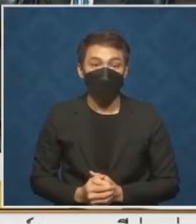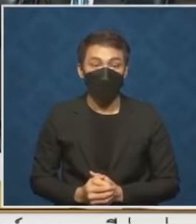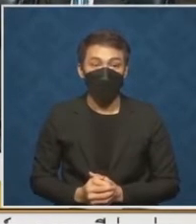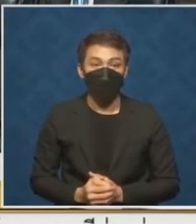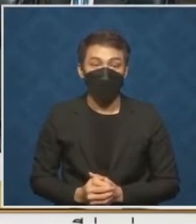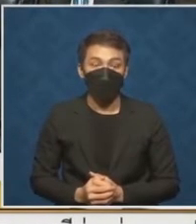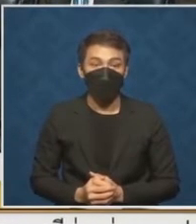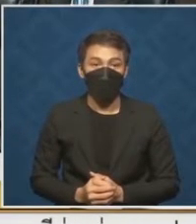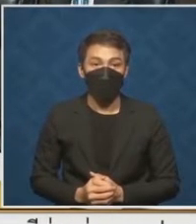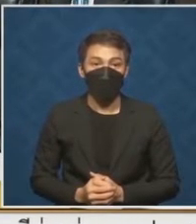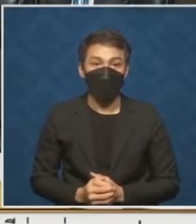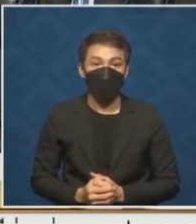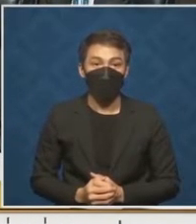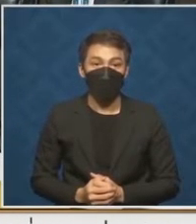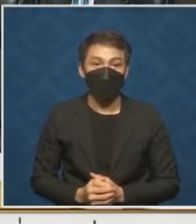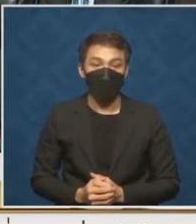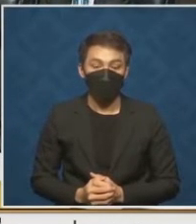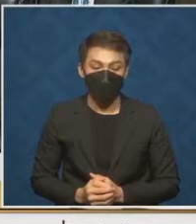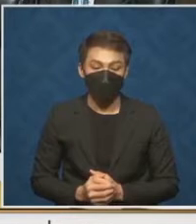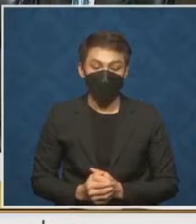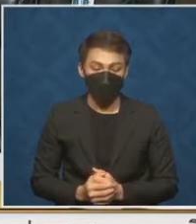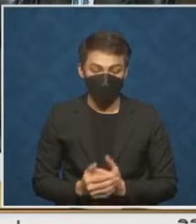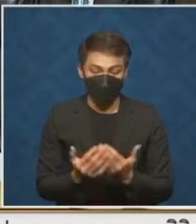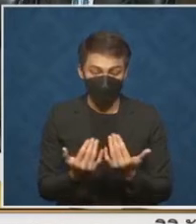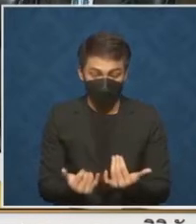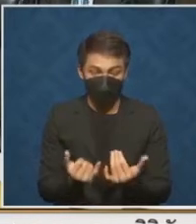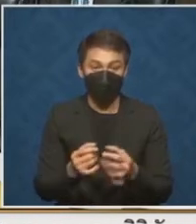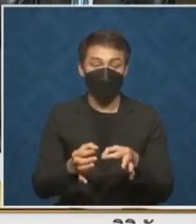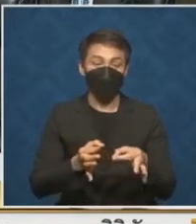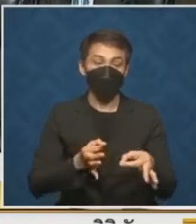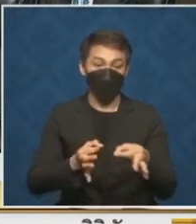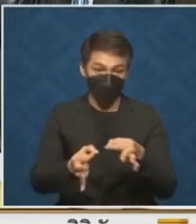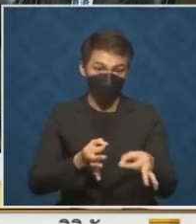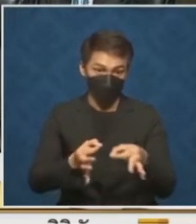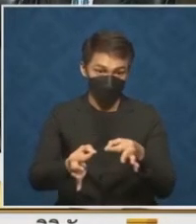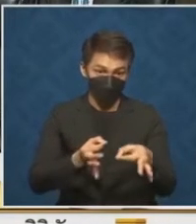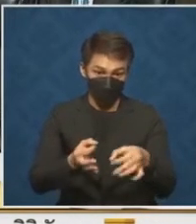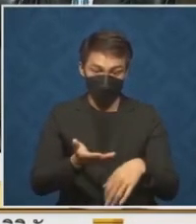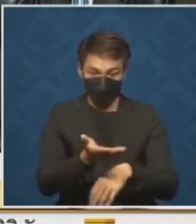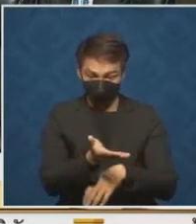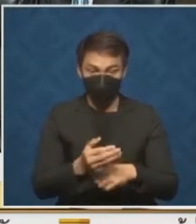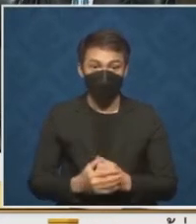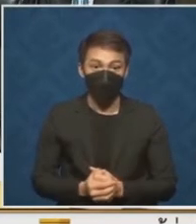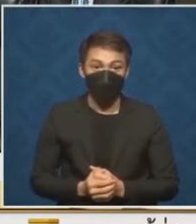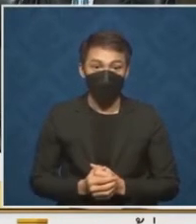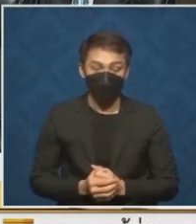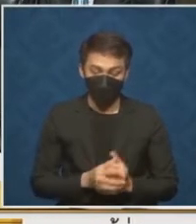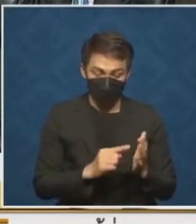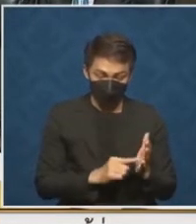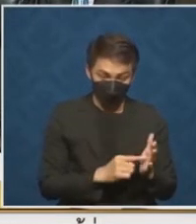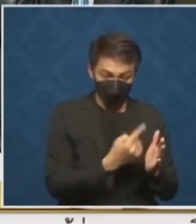ในการอภิปรายครั้งนี้แต่เบื้องต้นผมจะขออนุญาตท่าน